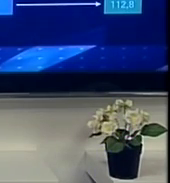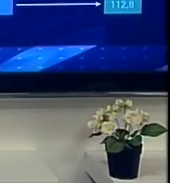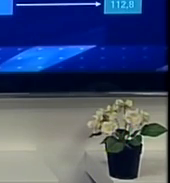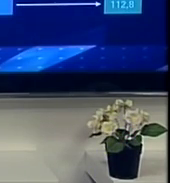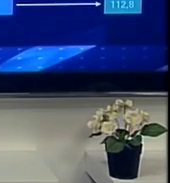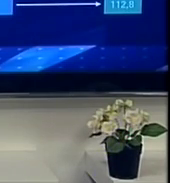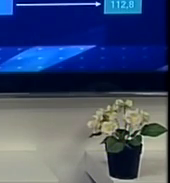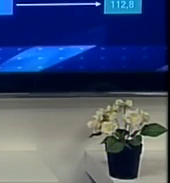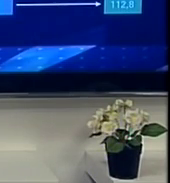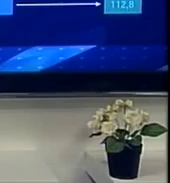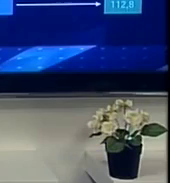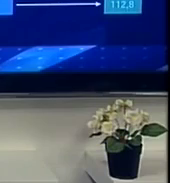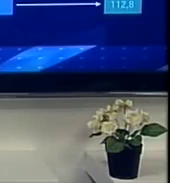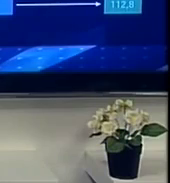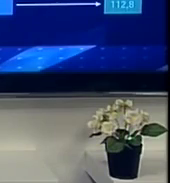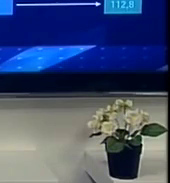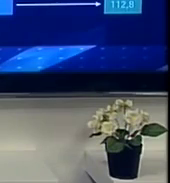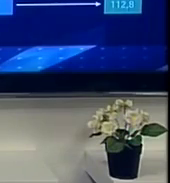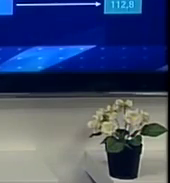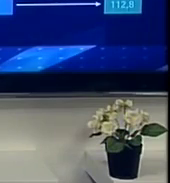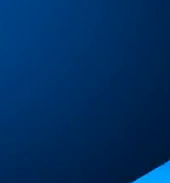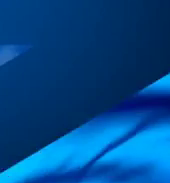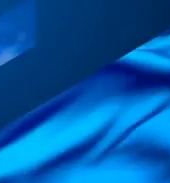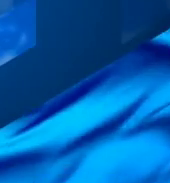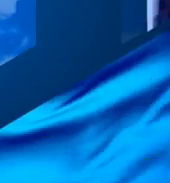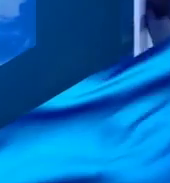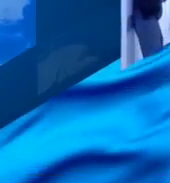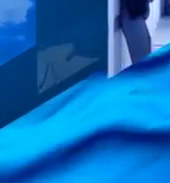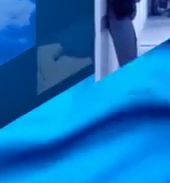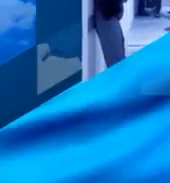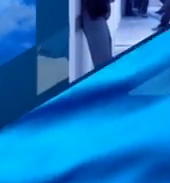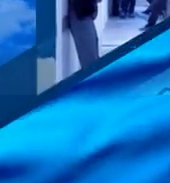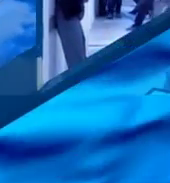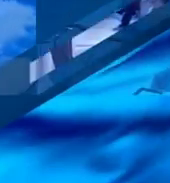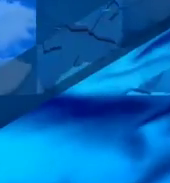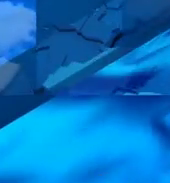предоставлена Ростовстатом. Хорошей вам погоды на выходных. До свидания.